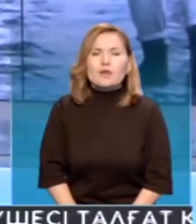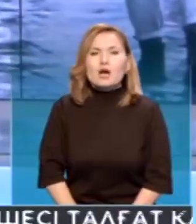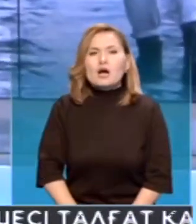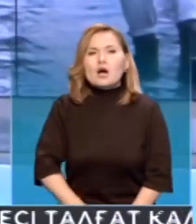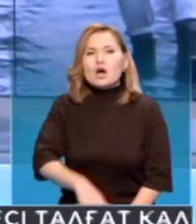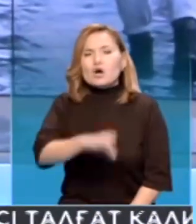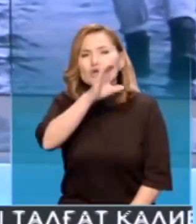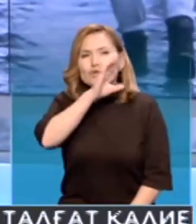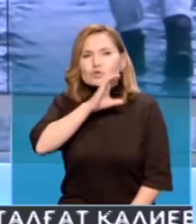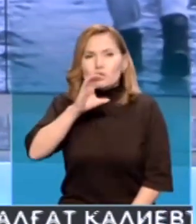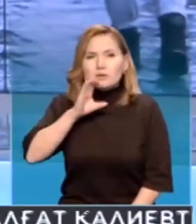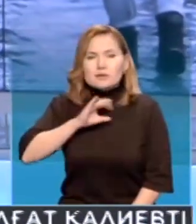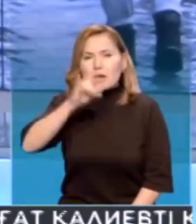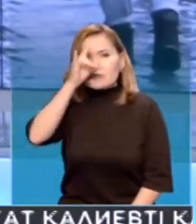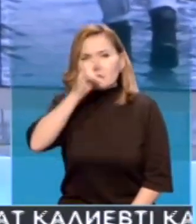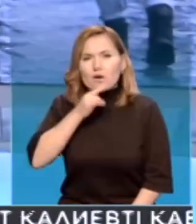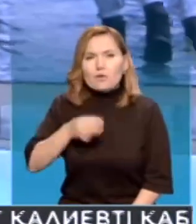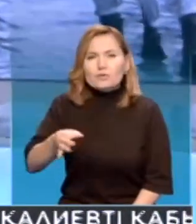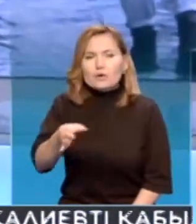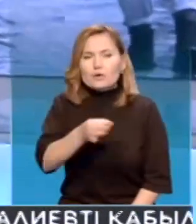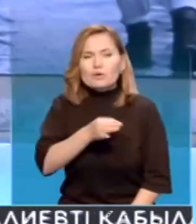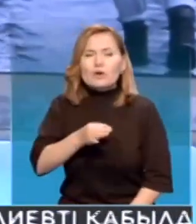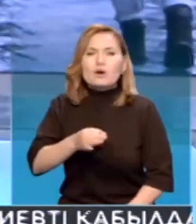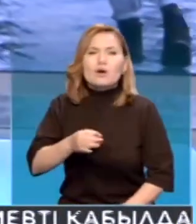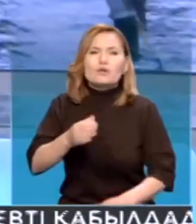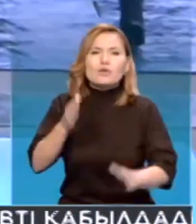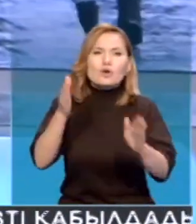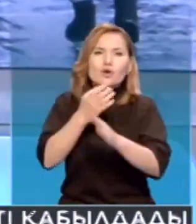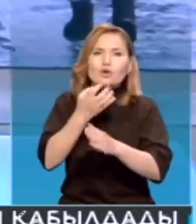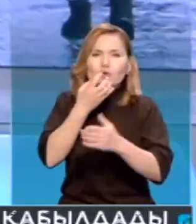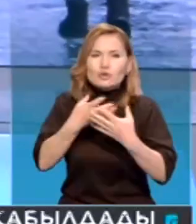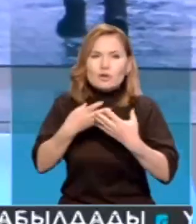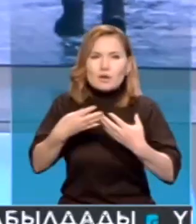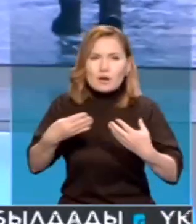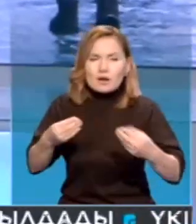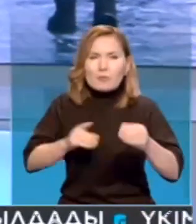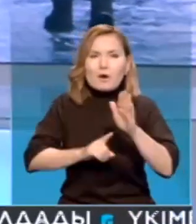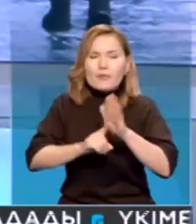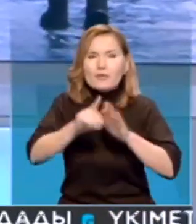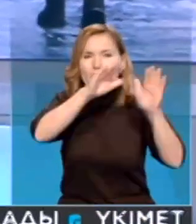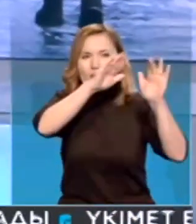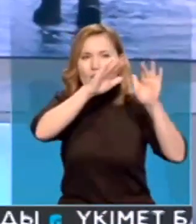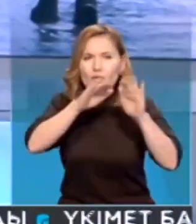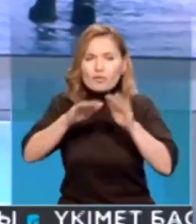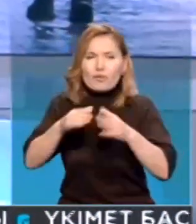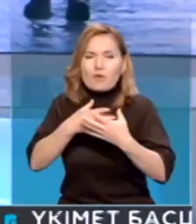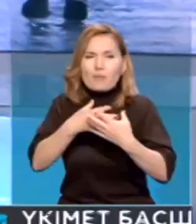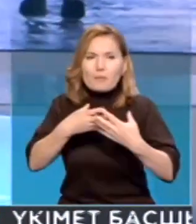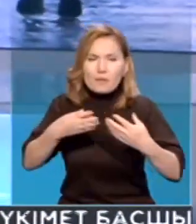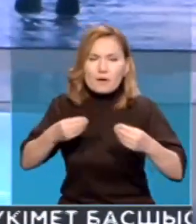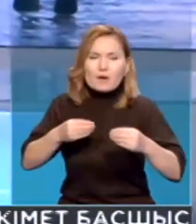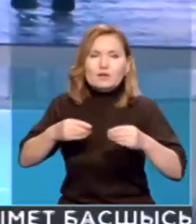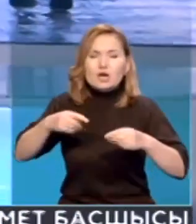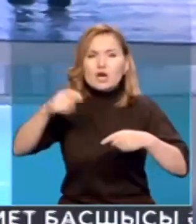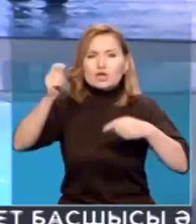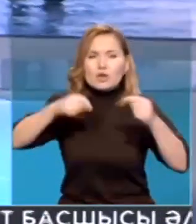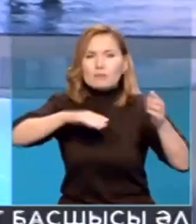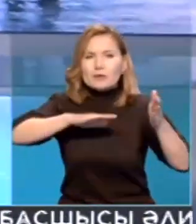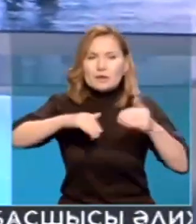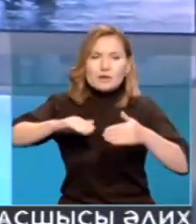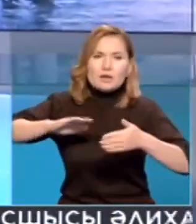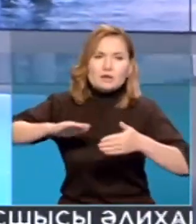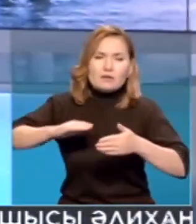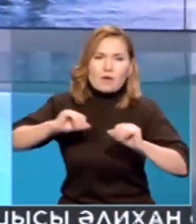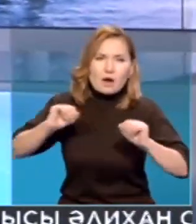Ал теріскейде ауа райы құбылып тұр. Солтүстік Қазақстанда күн күрт жылынып, жаңбыр соңы көктайғақ қоласты. Жол қозғалысы қиындап,